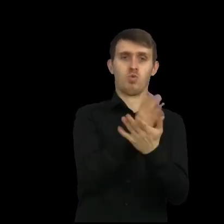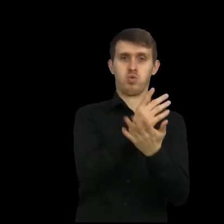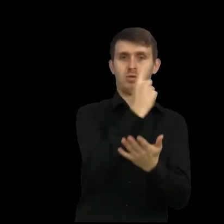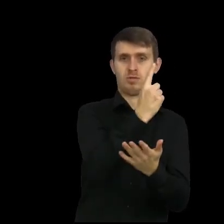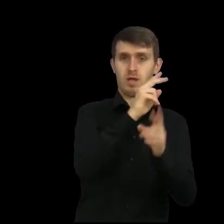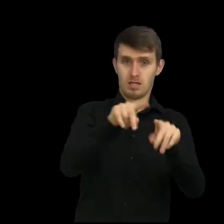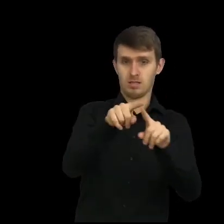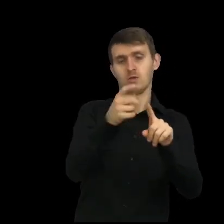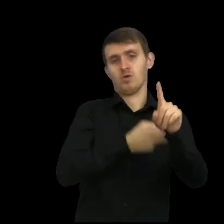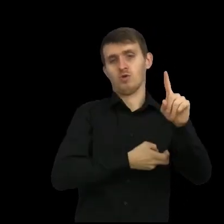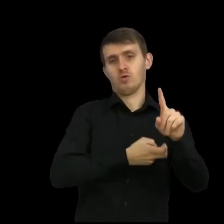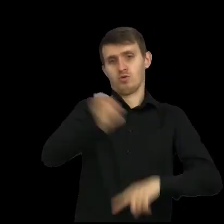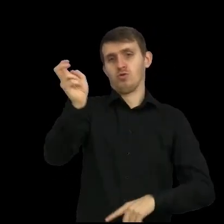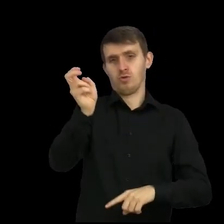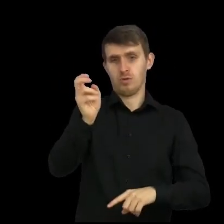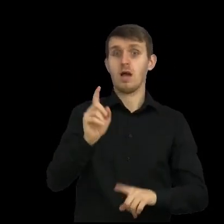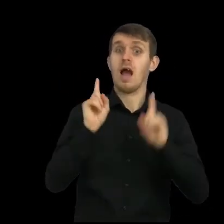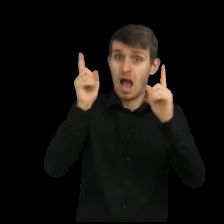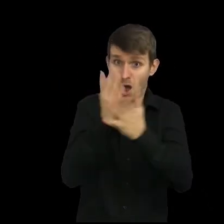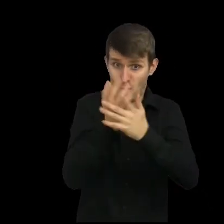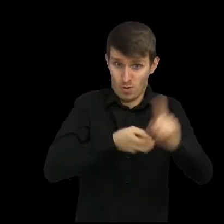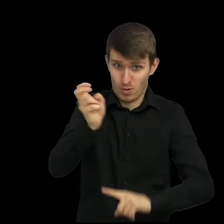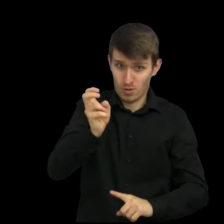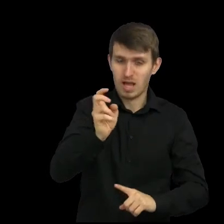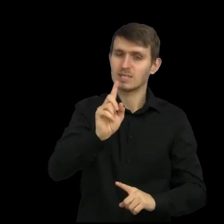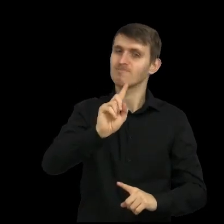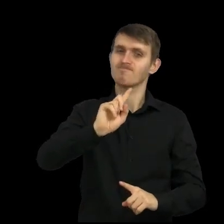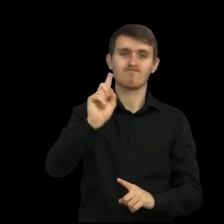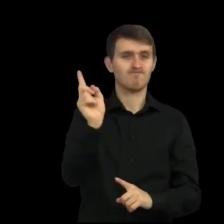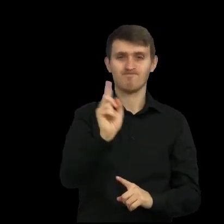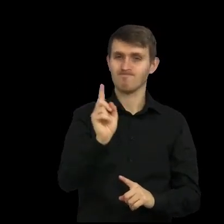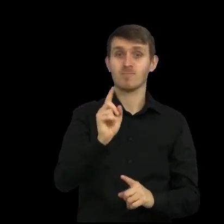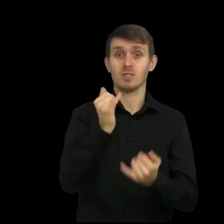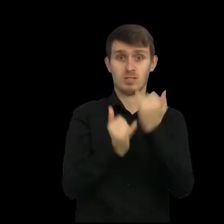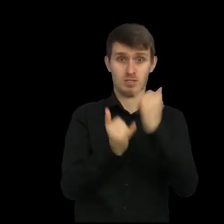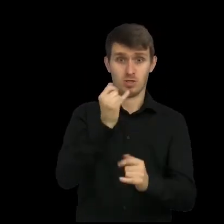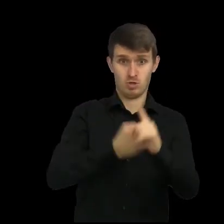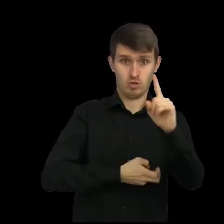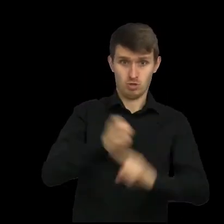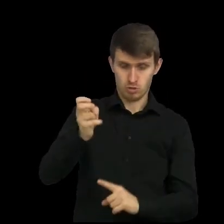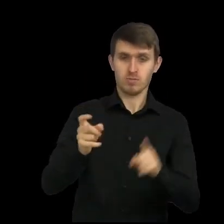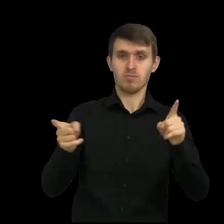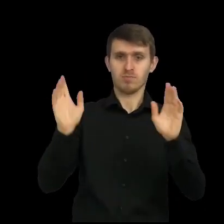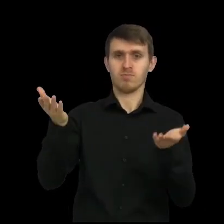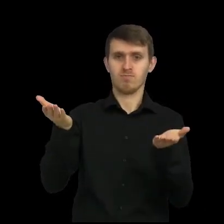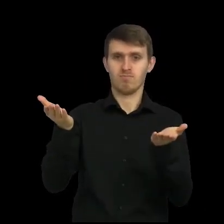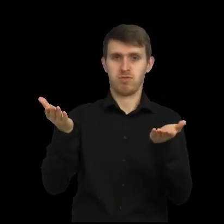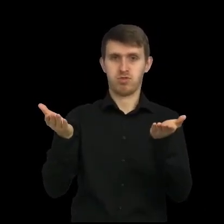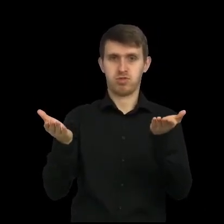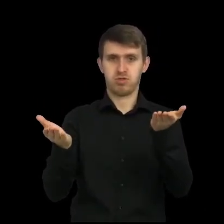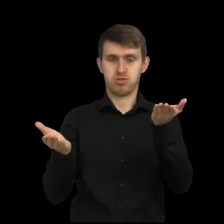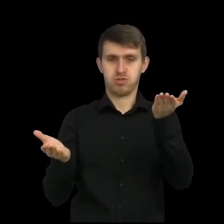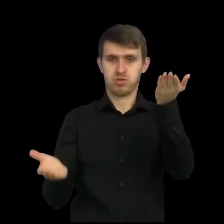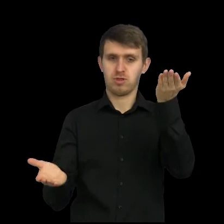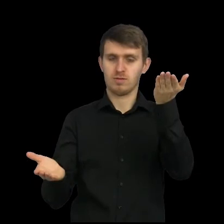Nie wystarczy usunąć odważniki. Trzeba to zrobić, ale nie tylko to. Jeśli zabierzemy tylko te trzy, to lewa szalka